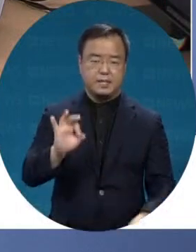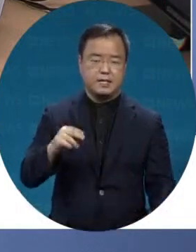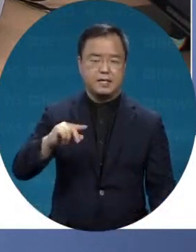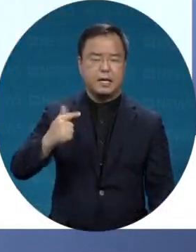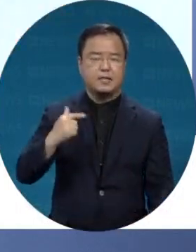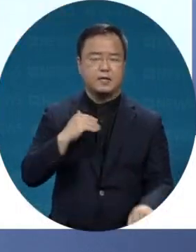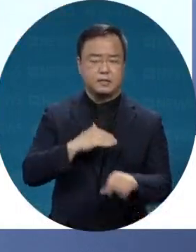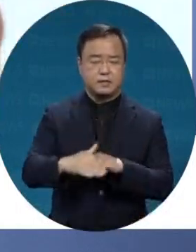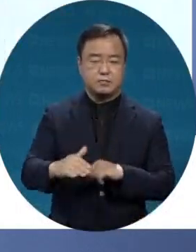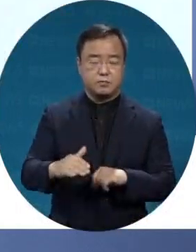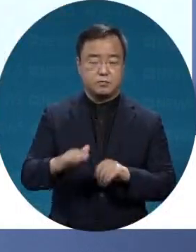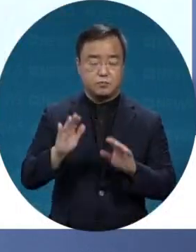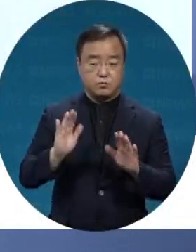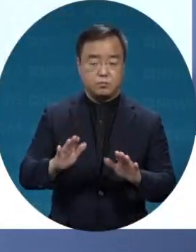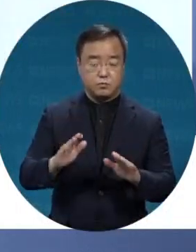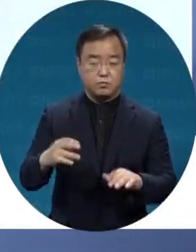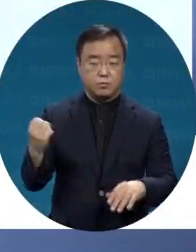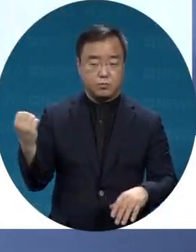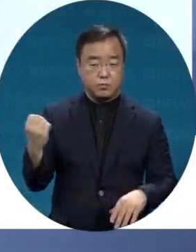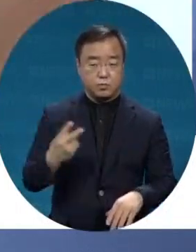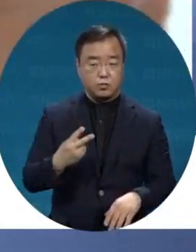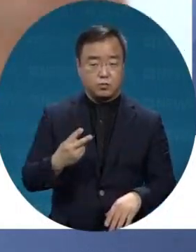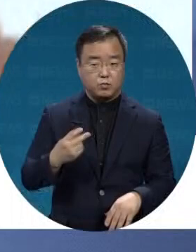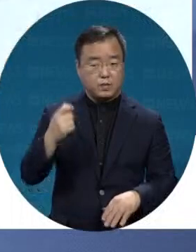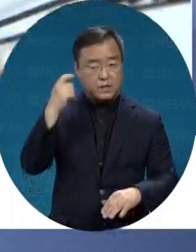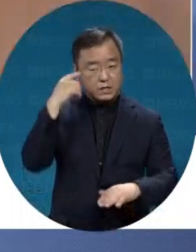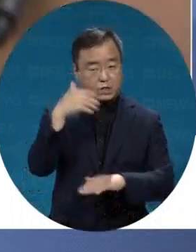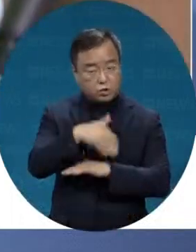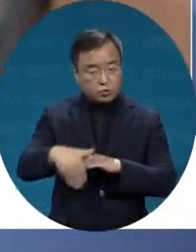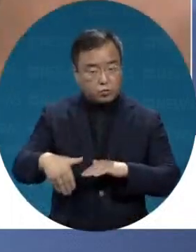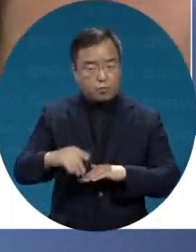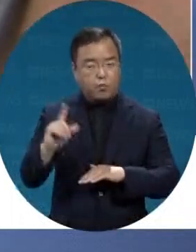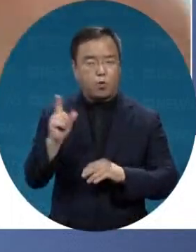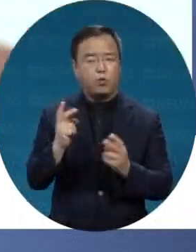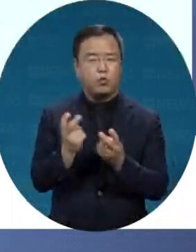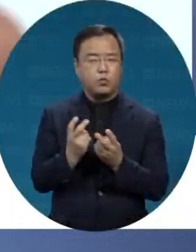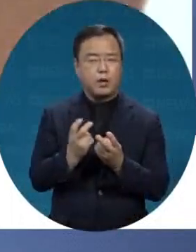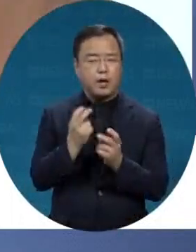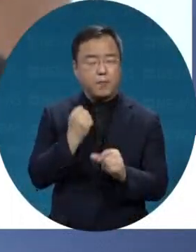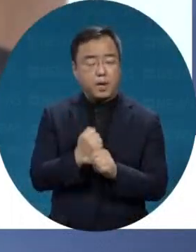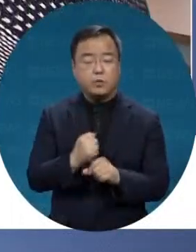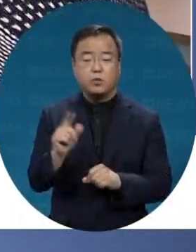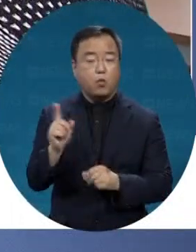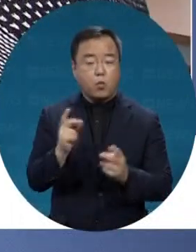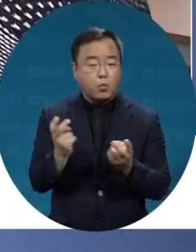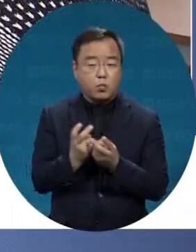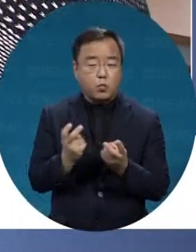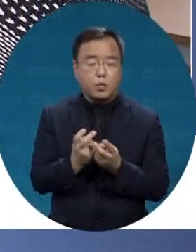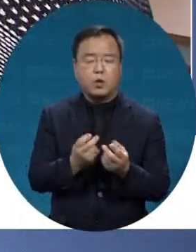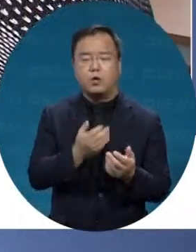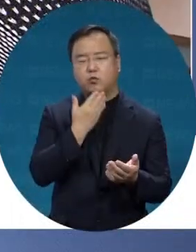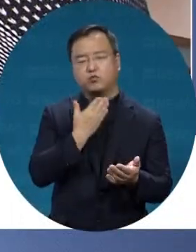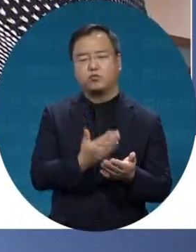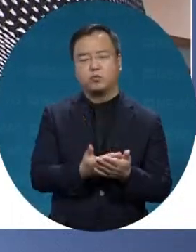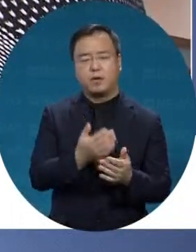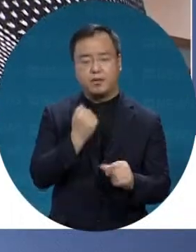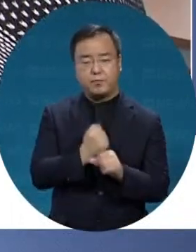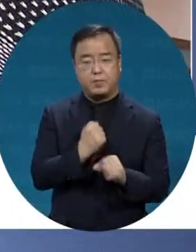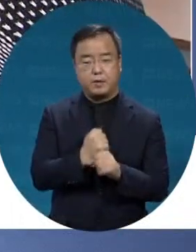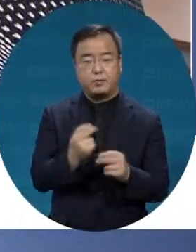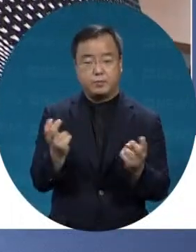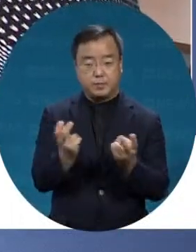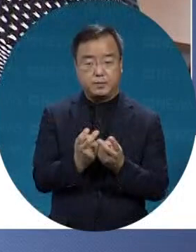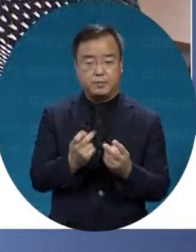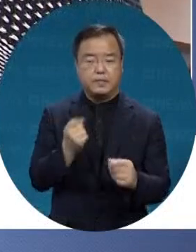거고요 결국에는 어떻게 기획을 하고 어떻게 제작을 하느냐에 따라서 많이 달라지는데 제작하는 방법은